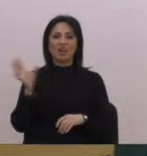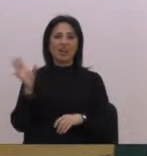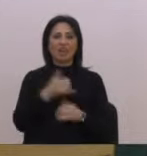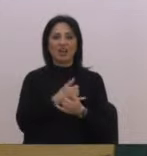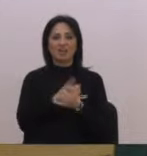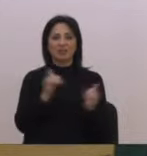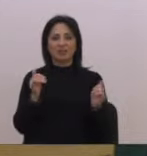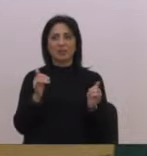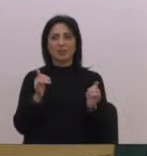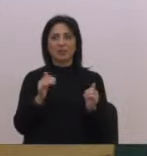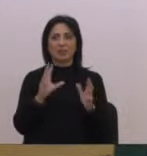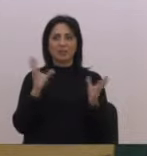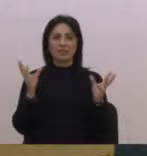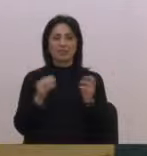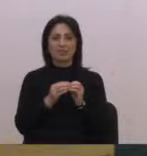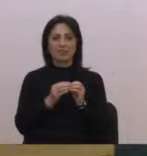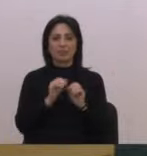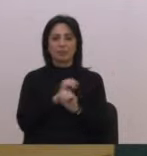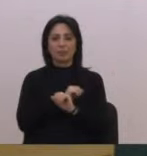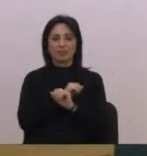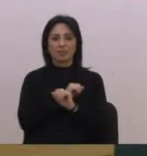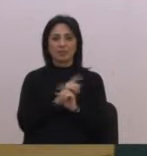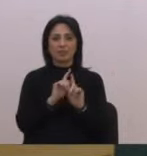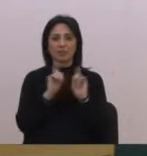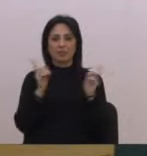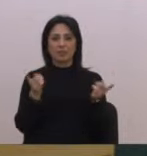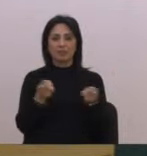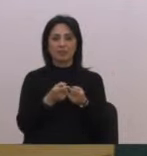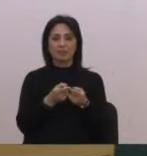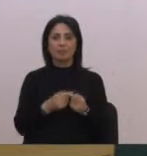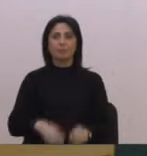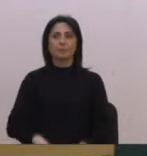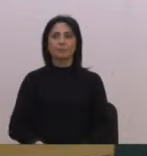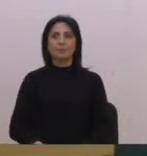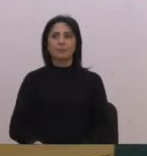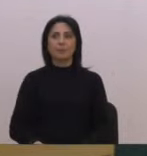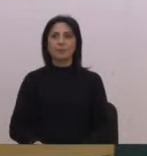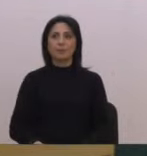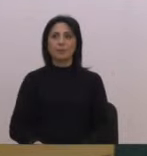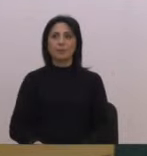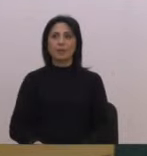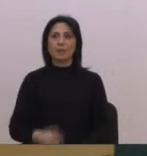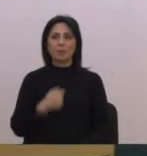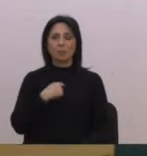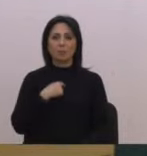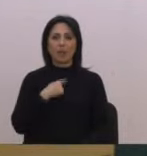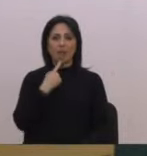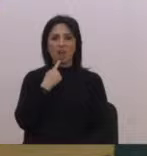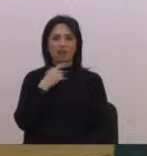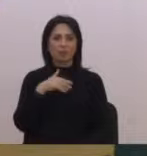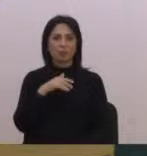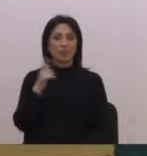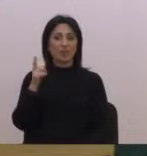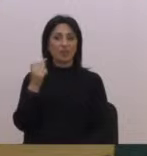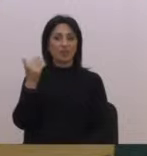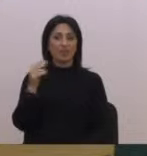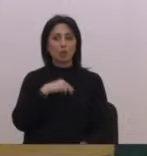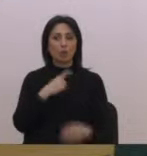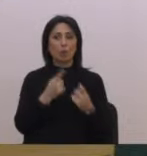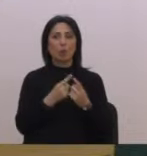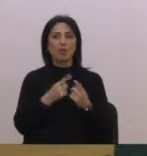ყველასთვის საერთო დასვენების სივრცე. Meciul iar me pare barom, tu când ai tăi